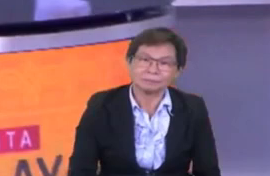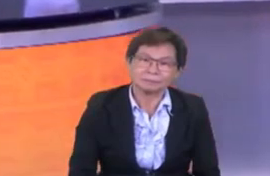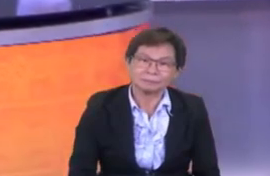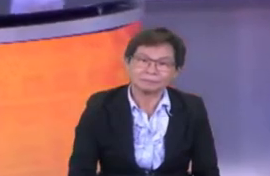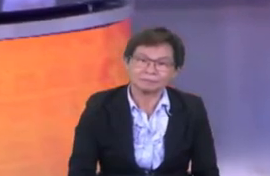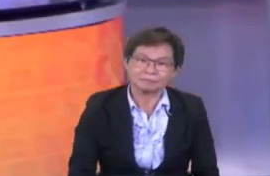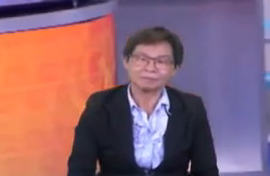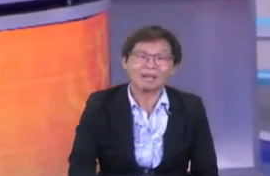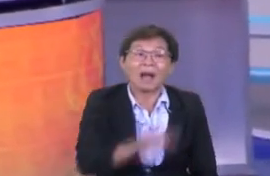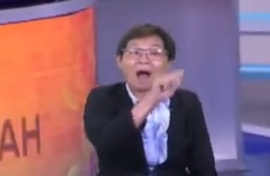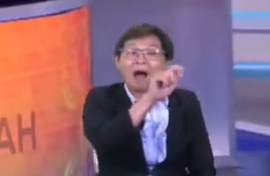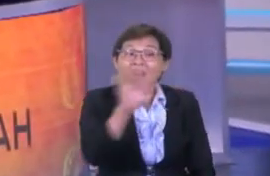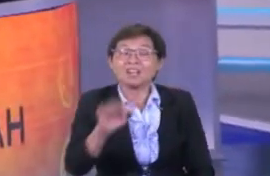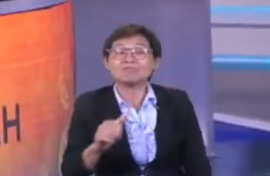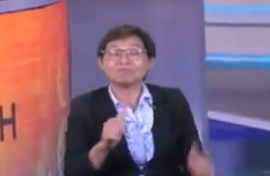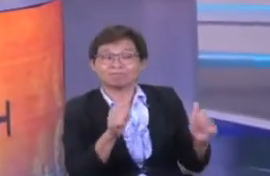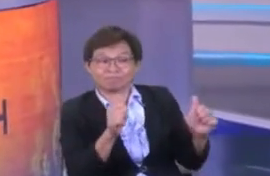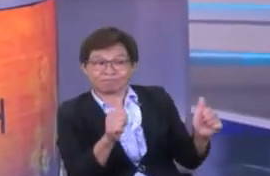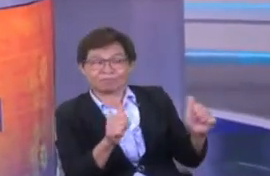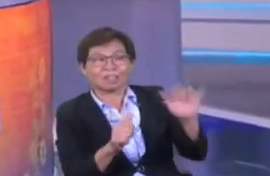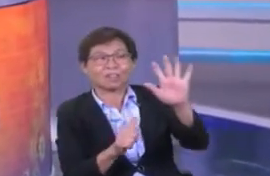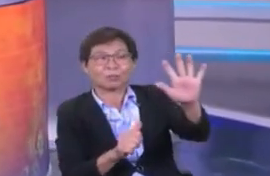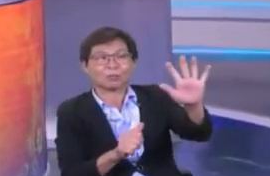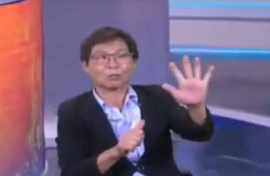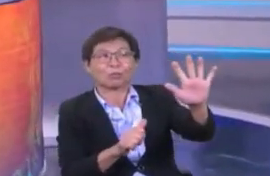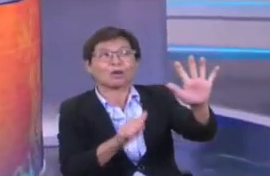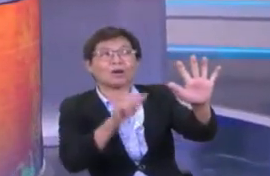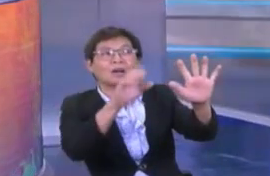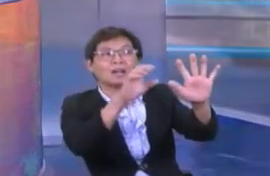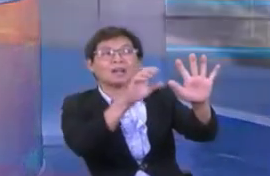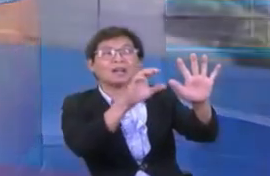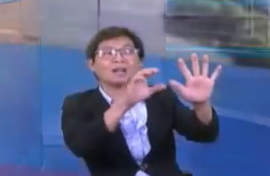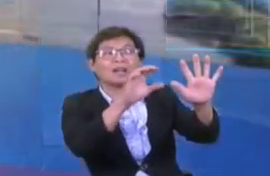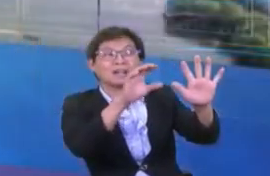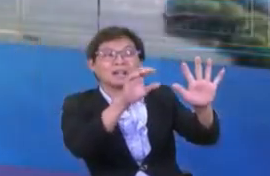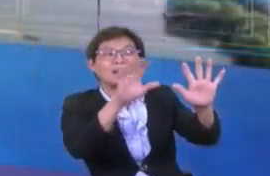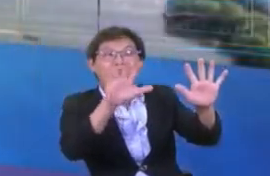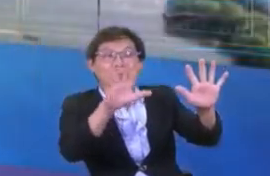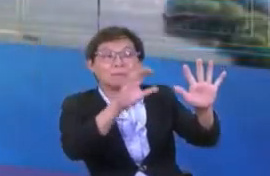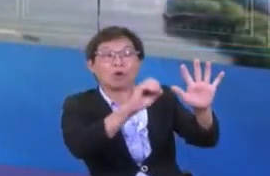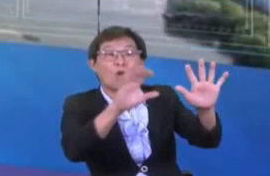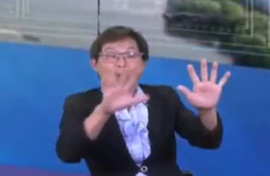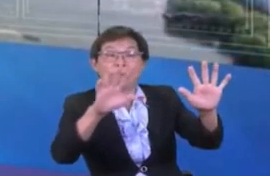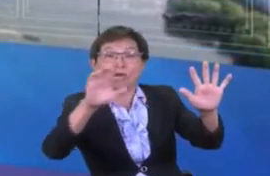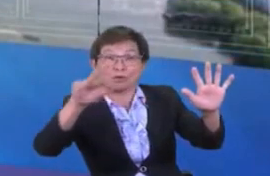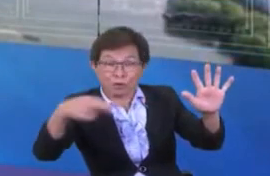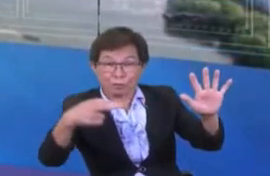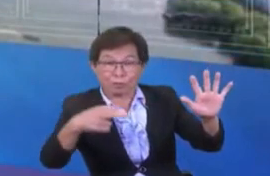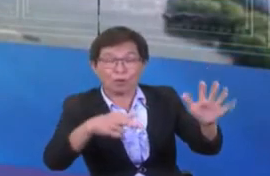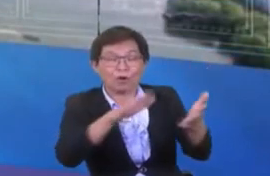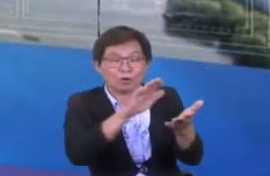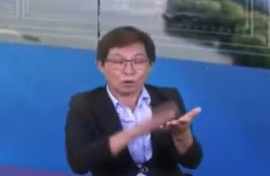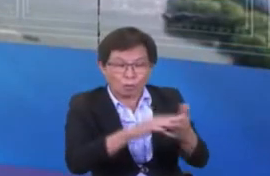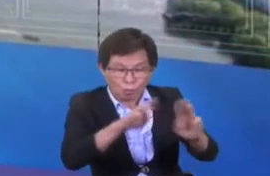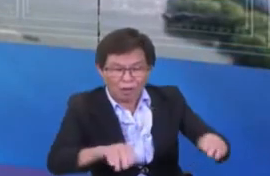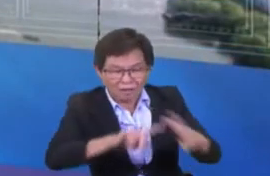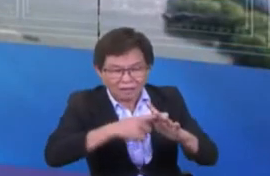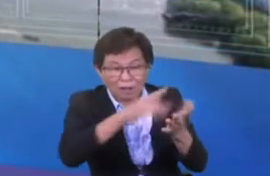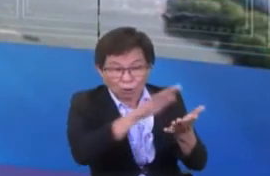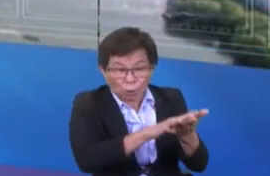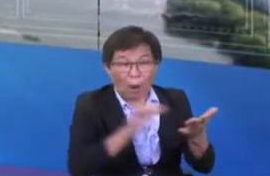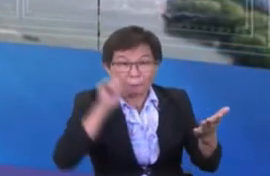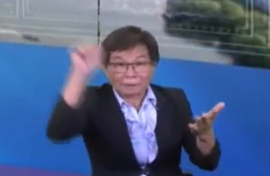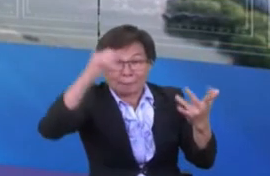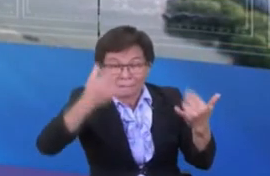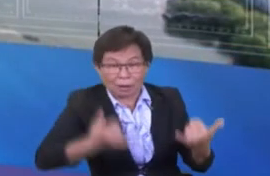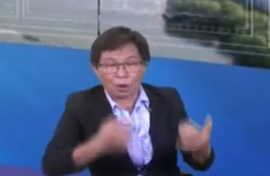ia life as ramai 500 5439 murid memberikan sesi persekolahan Edi sama hari